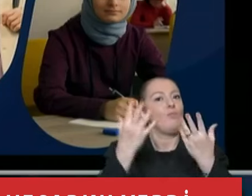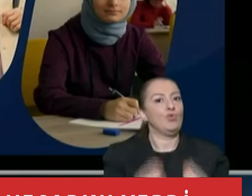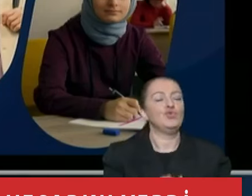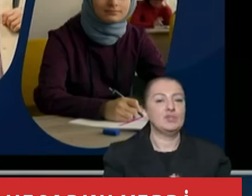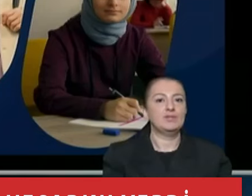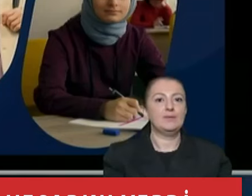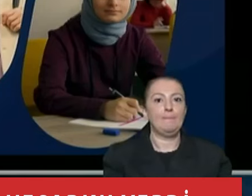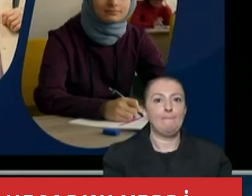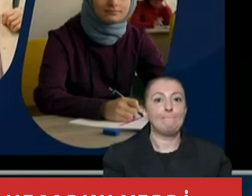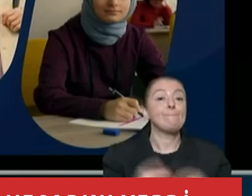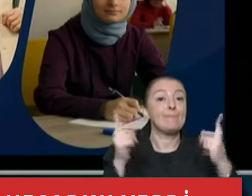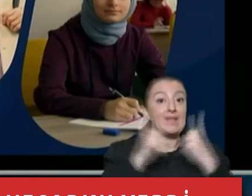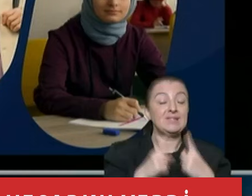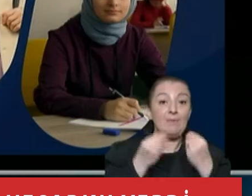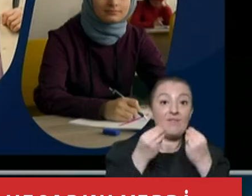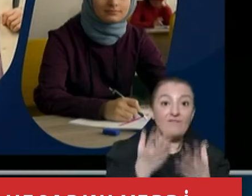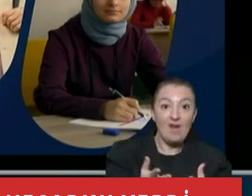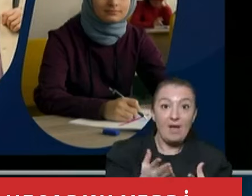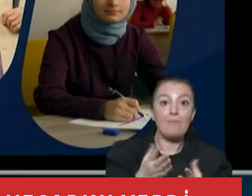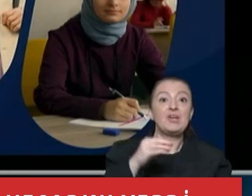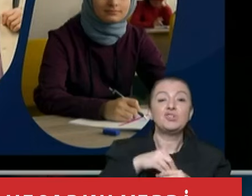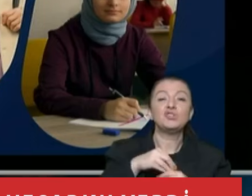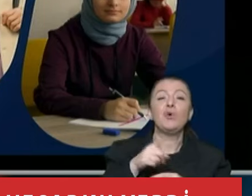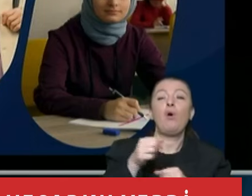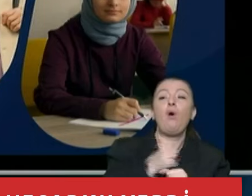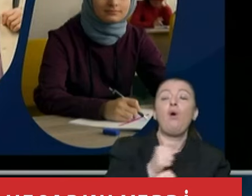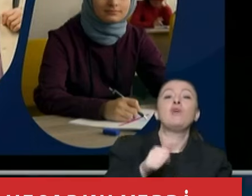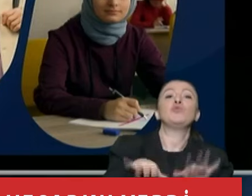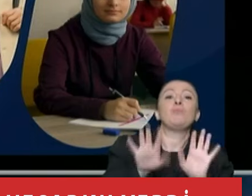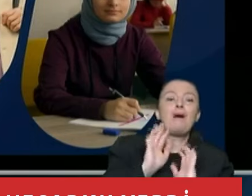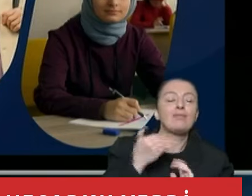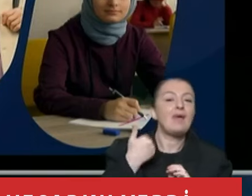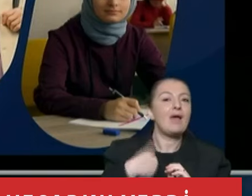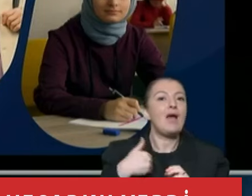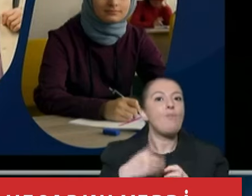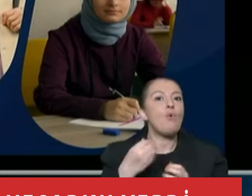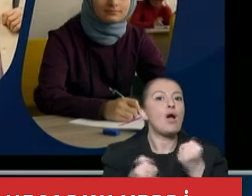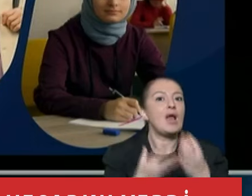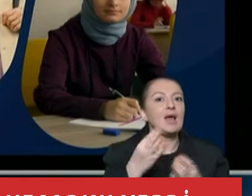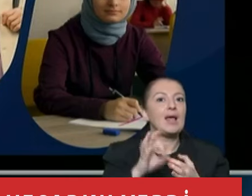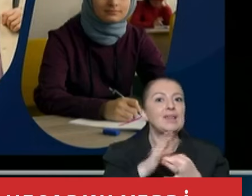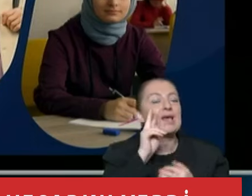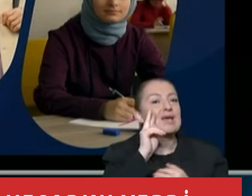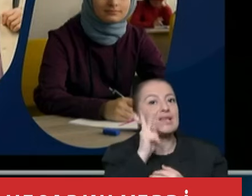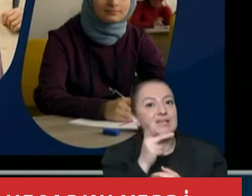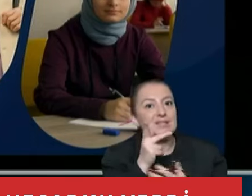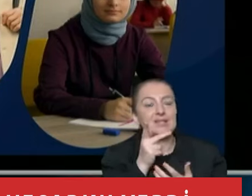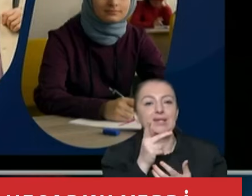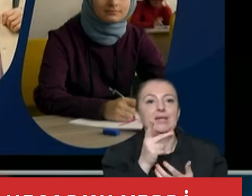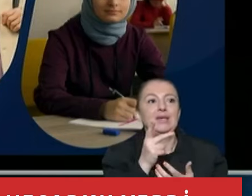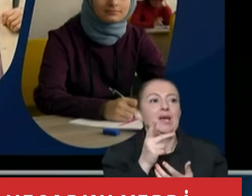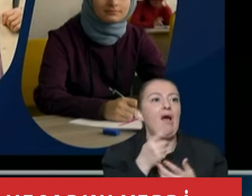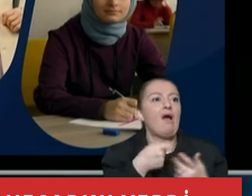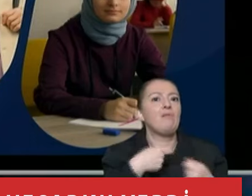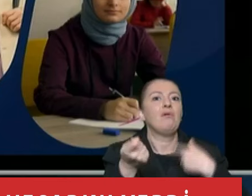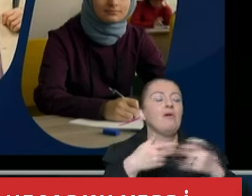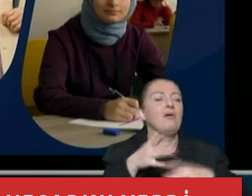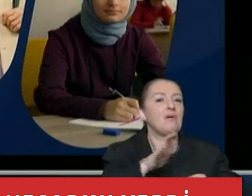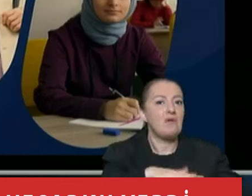edeceğiz hesap vermeye yanaşmayan kamu kaynaklarını ne yazık ki fütursuzca kullanan vatandaşın